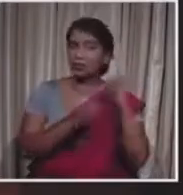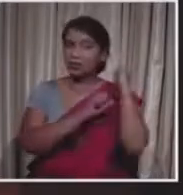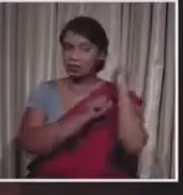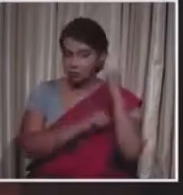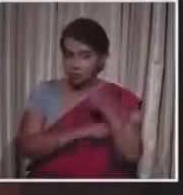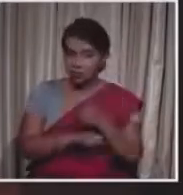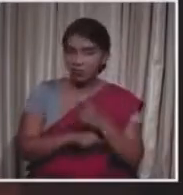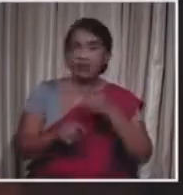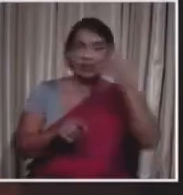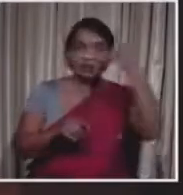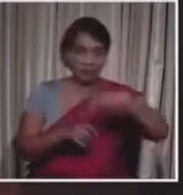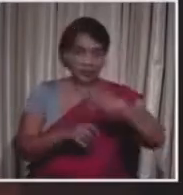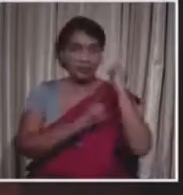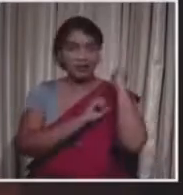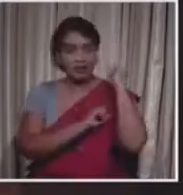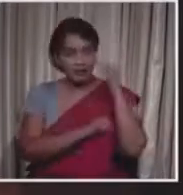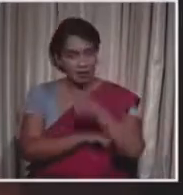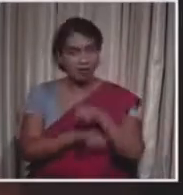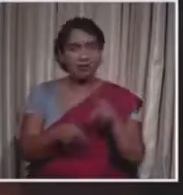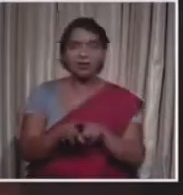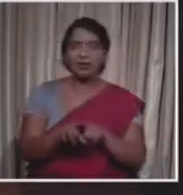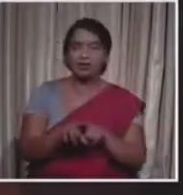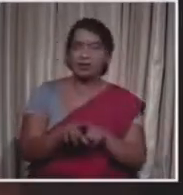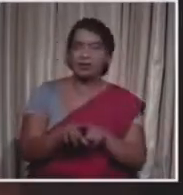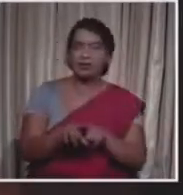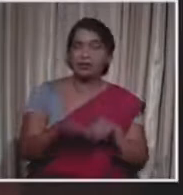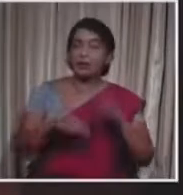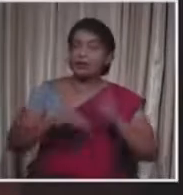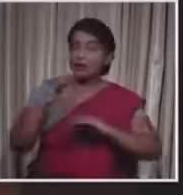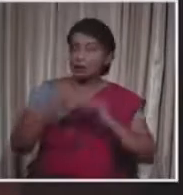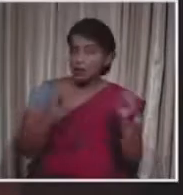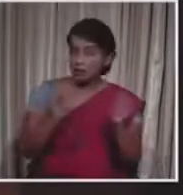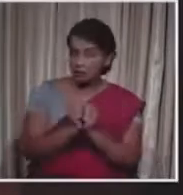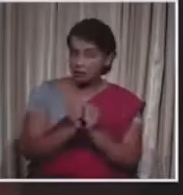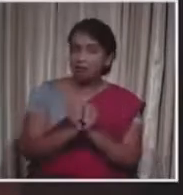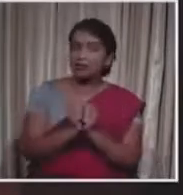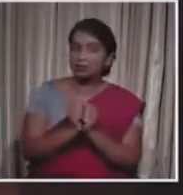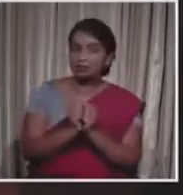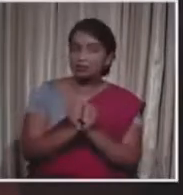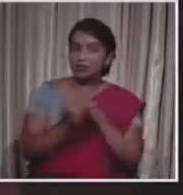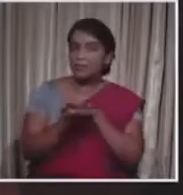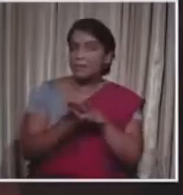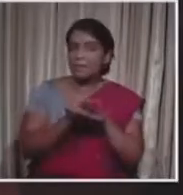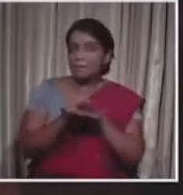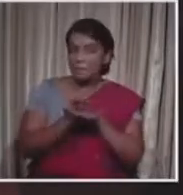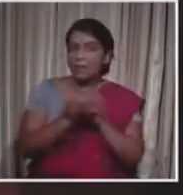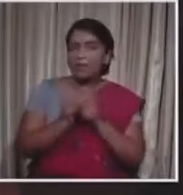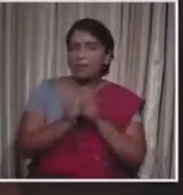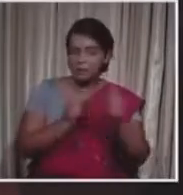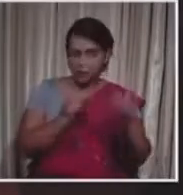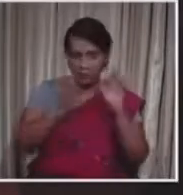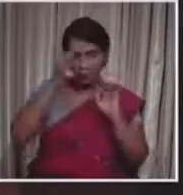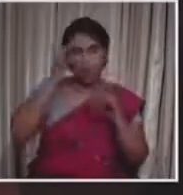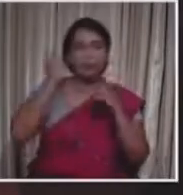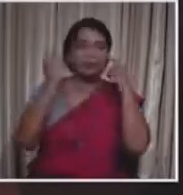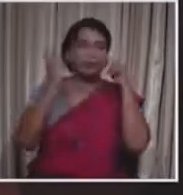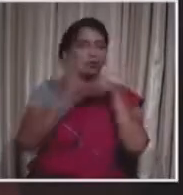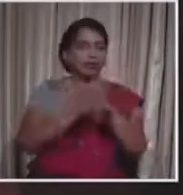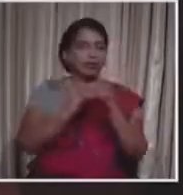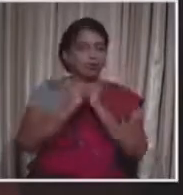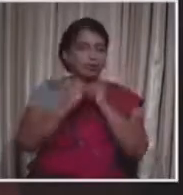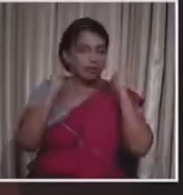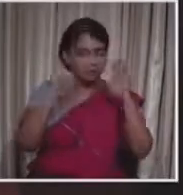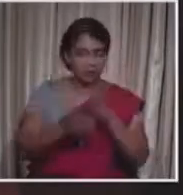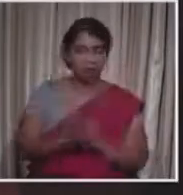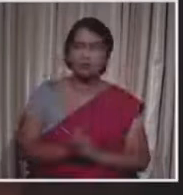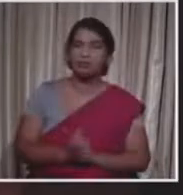වේත්‍රධාරිතුමා නියෝජ්‍ය වේත්‍රධාරිතුමා ඒ වගේම මේ ක්‍රියාවලිය මං හිතන බොහොම පිරිසිදුව ක්‍රියාත්මක වුණා. විනිවිද භාවයෙන් යුක්තව ක්‍රියාත්මක